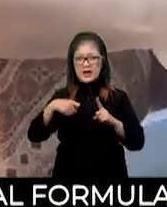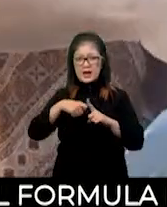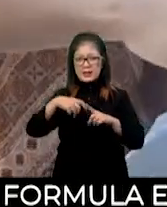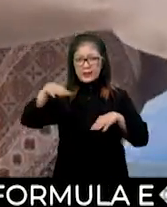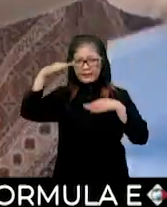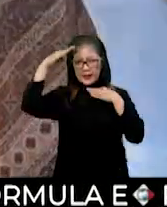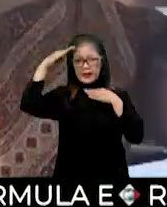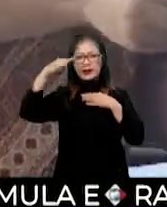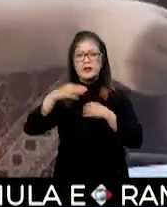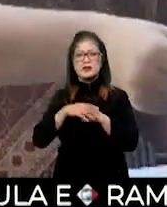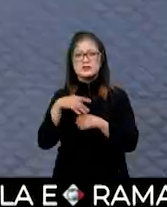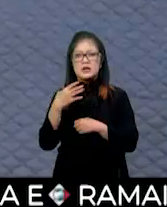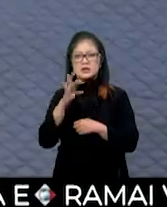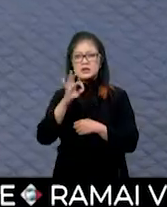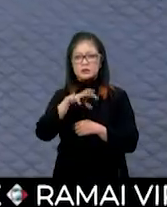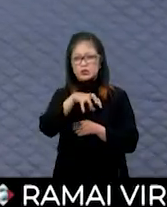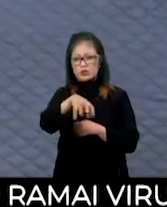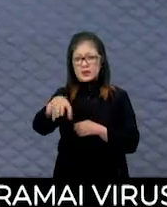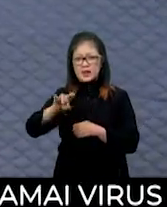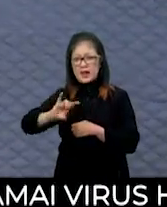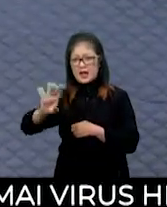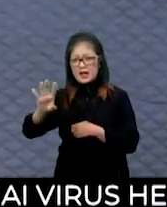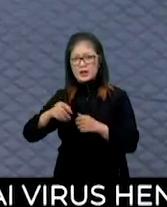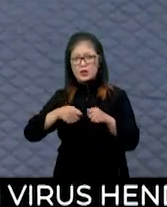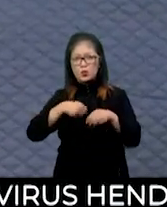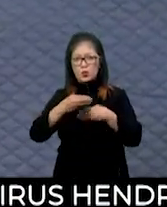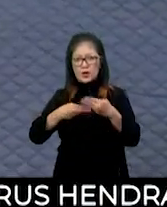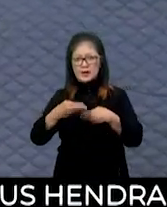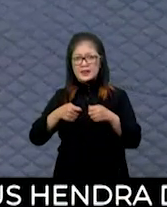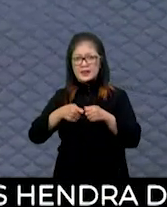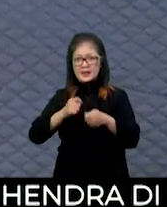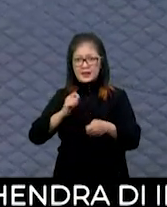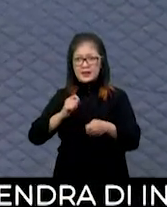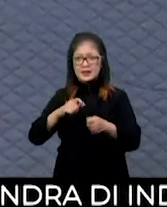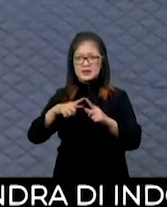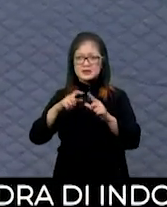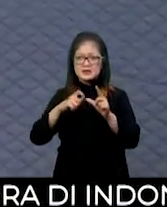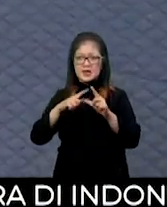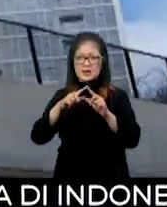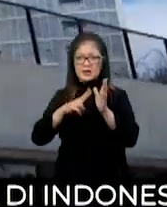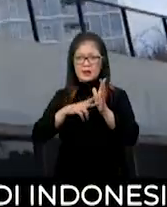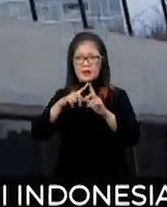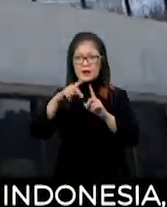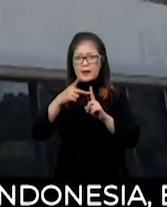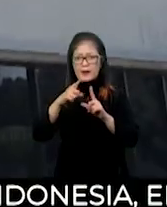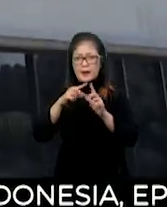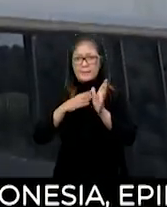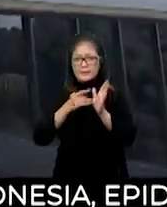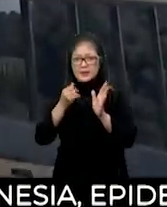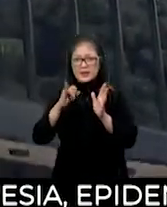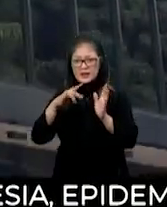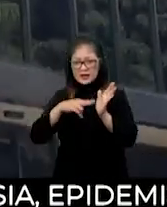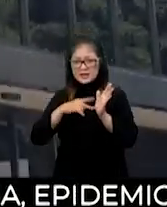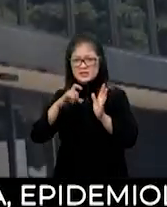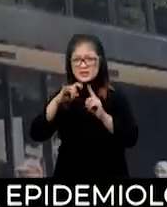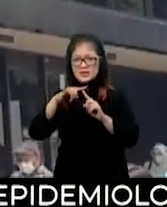Taman Ismail Marzuki, penukaran tiket dapat dilakukan di Tamrin City dan Velodrome Rawamangun, Jakarta Timur. Penukaran tiket digelar